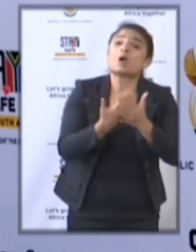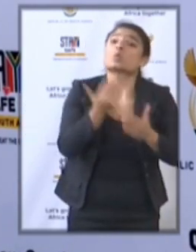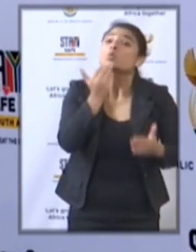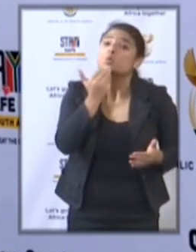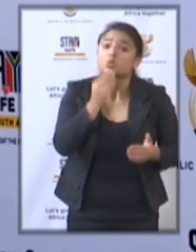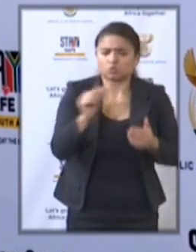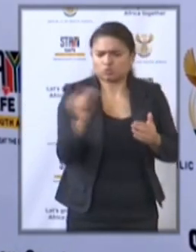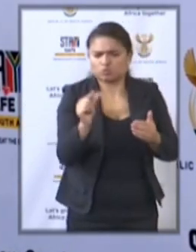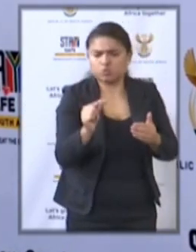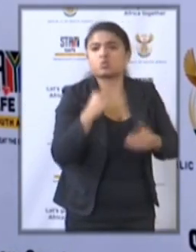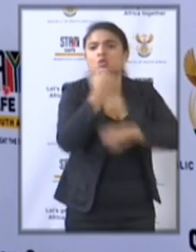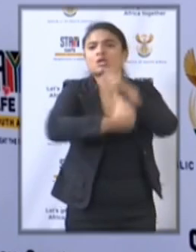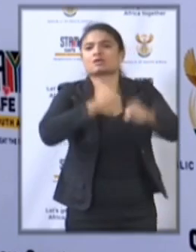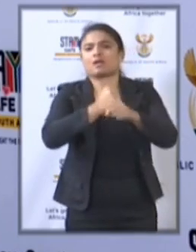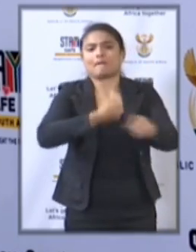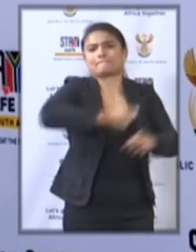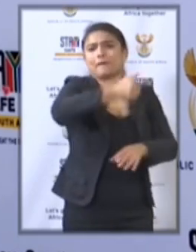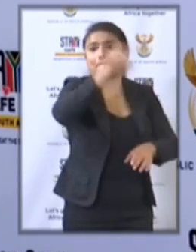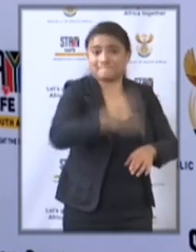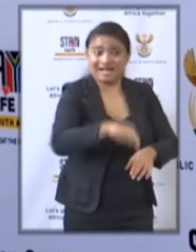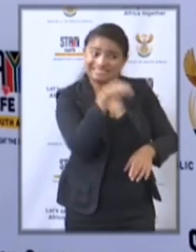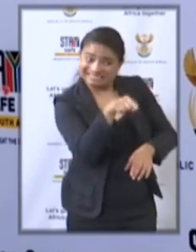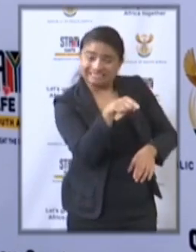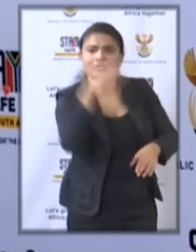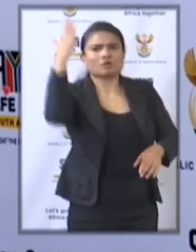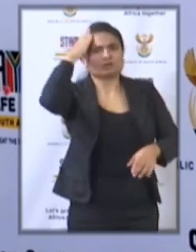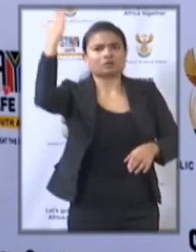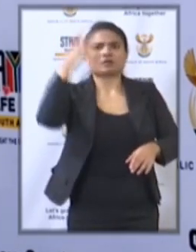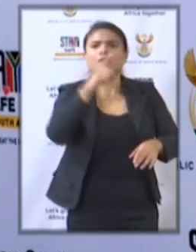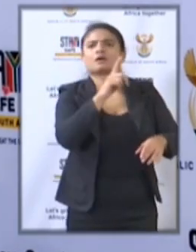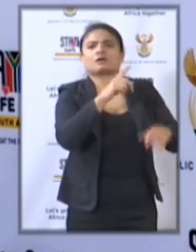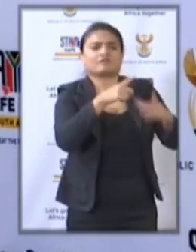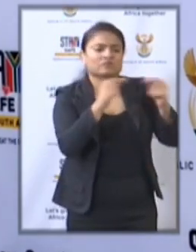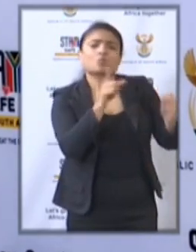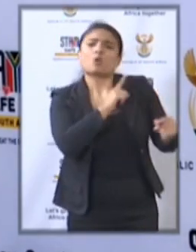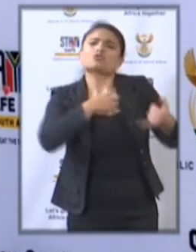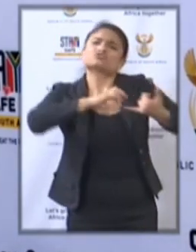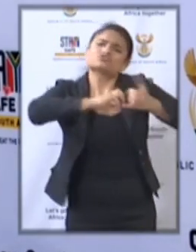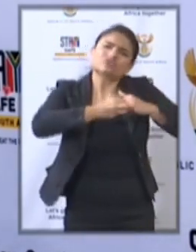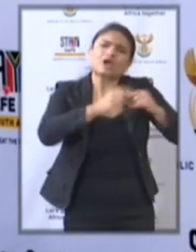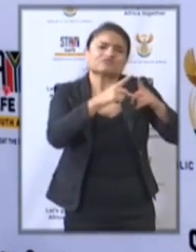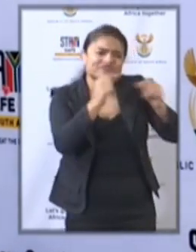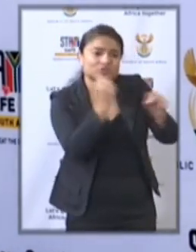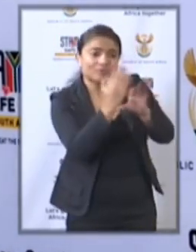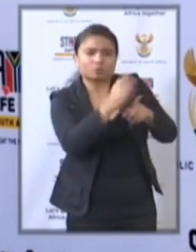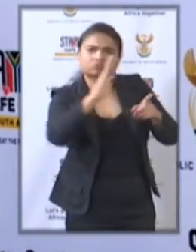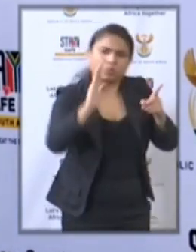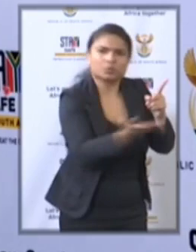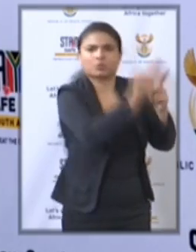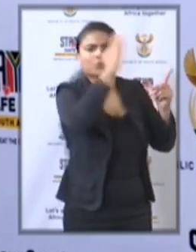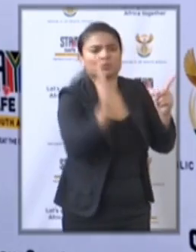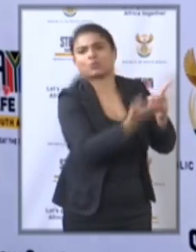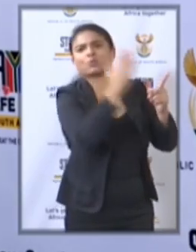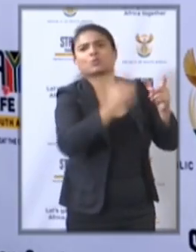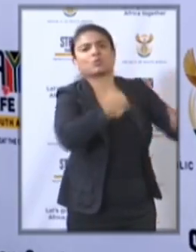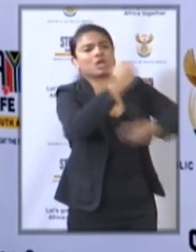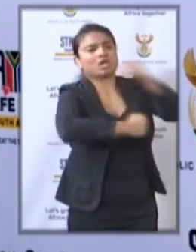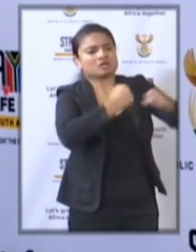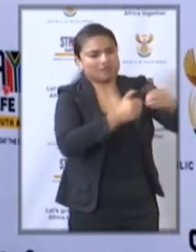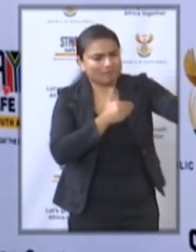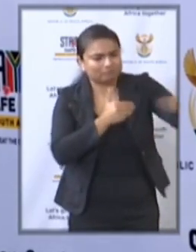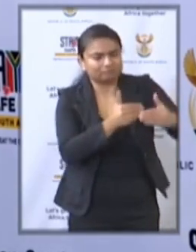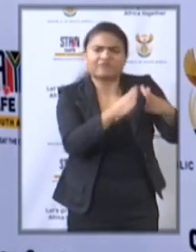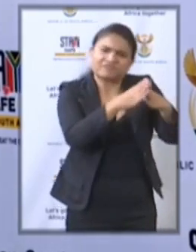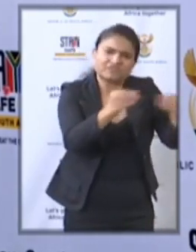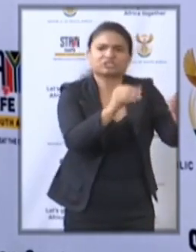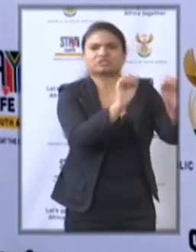unyaka wokugcina, ngoba sizama kona njalo ukuthi unyaka ungonakala. Basazolandelwa abanye